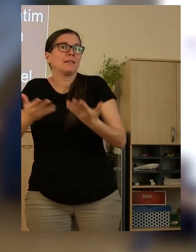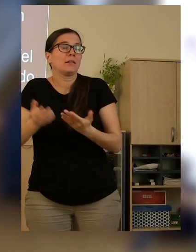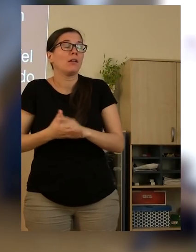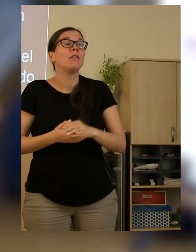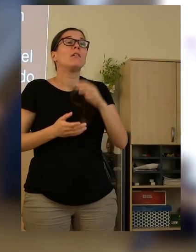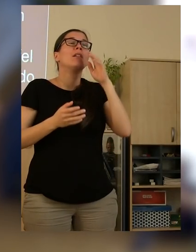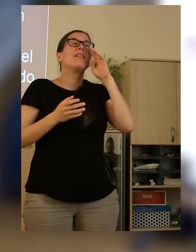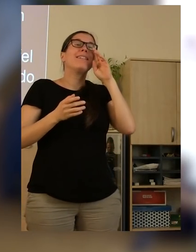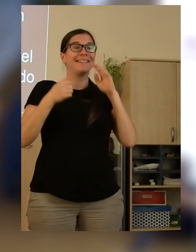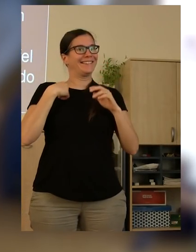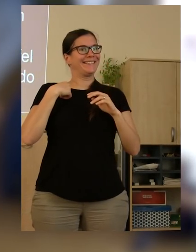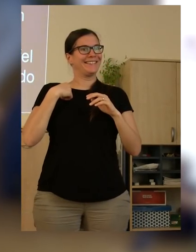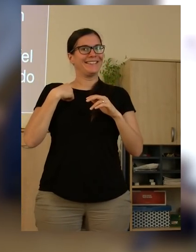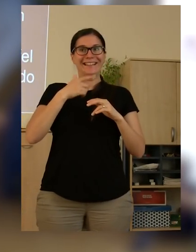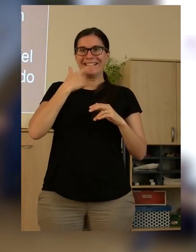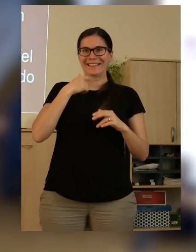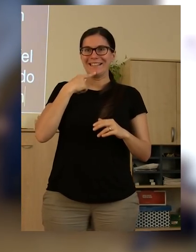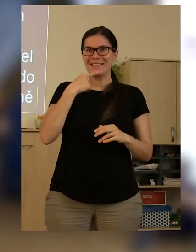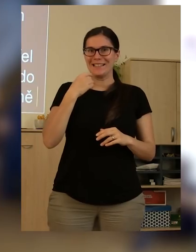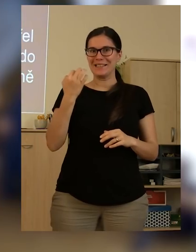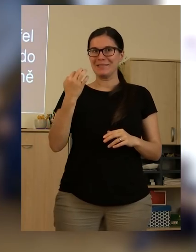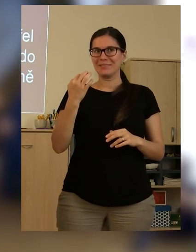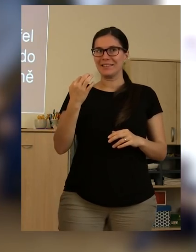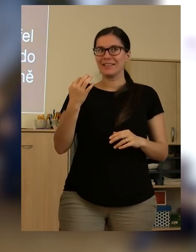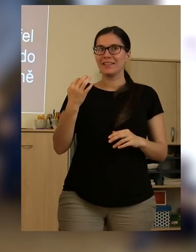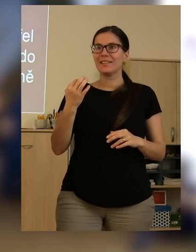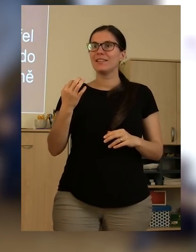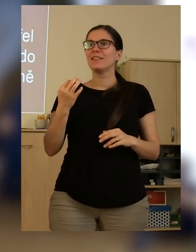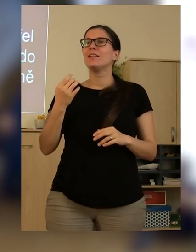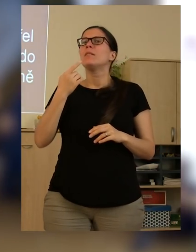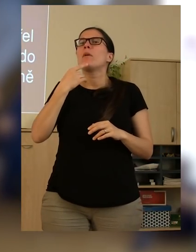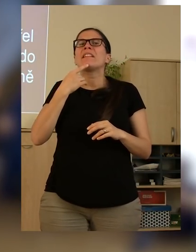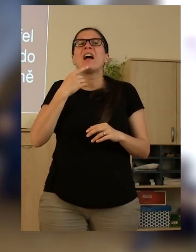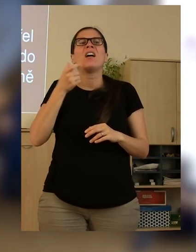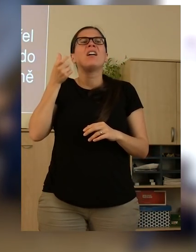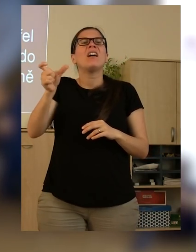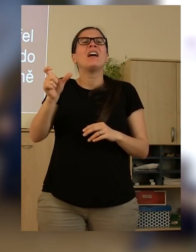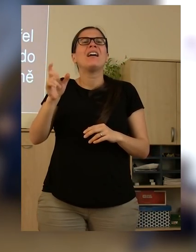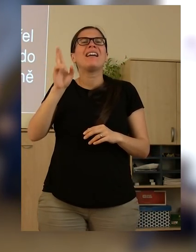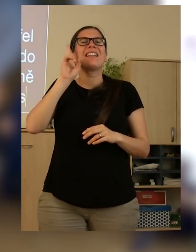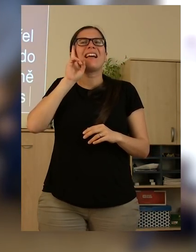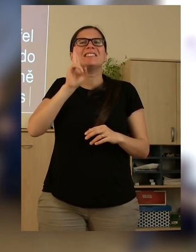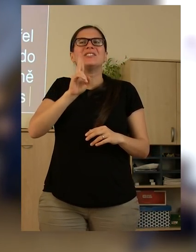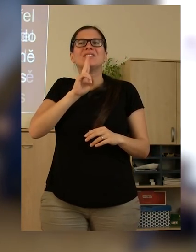Mně se to hrozně líbí, jo. Jako, já nevím, proč se volá, říká, že jste neslyšící. Jo. Protože